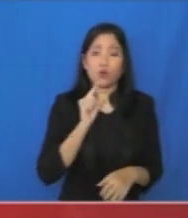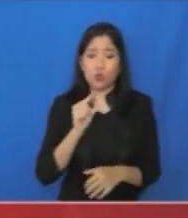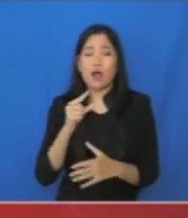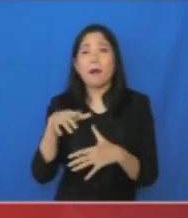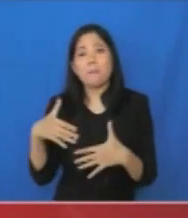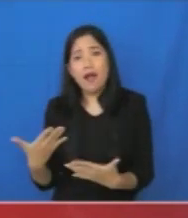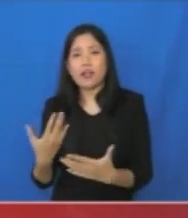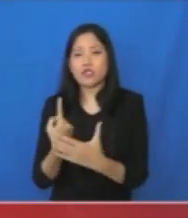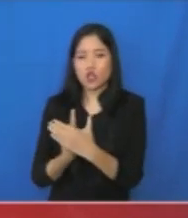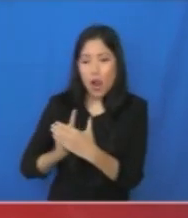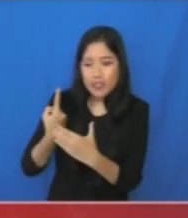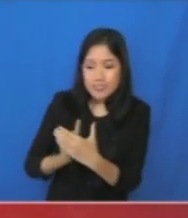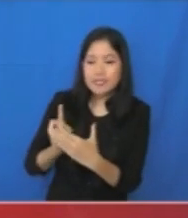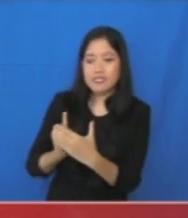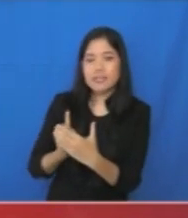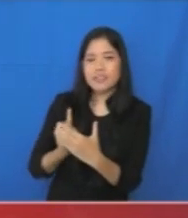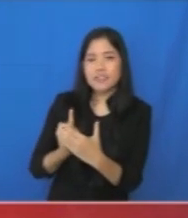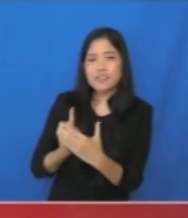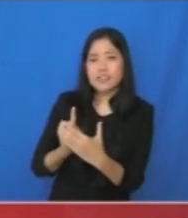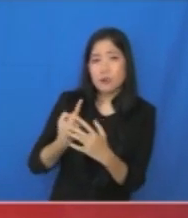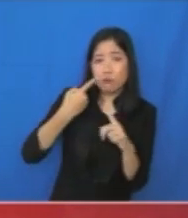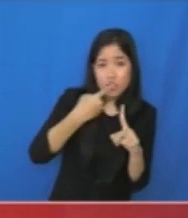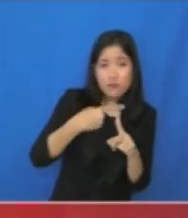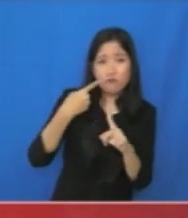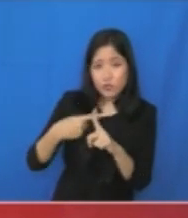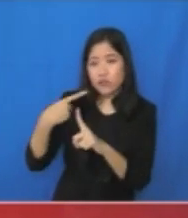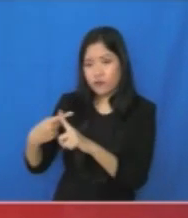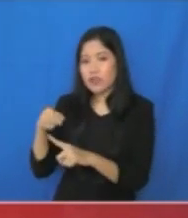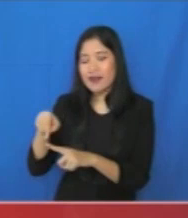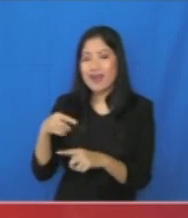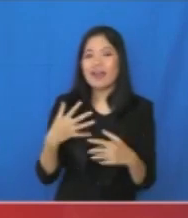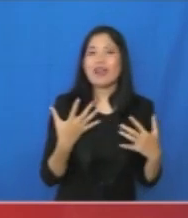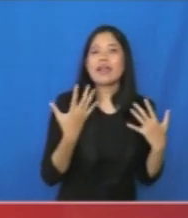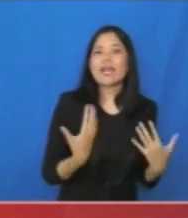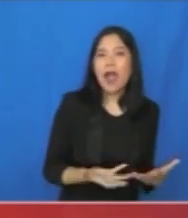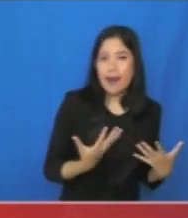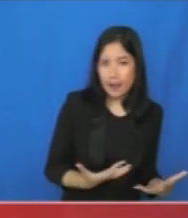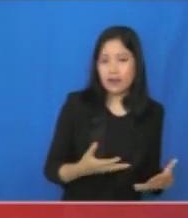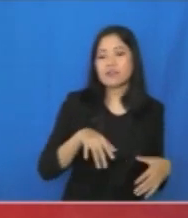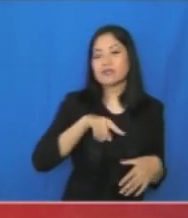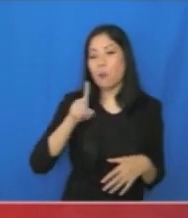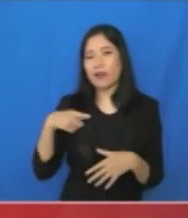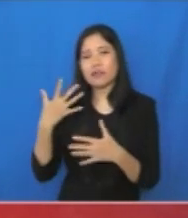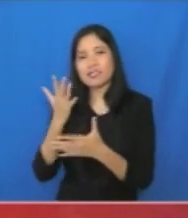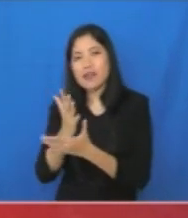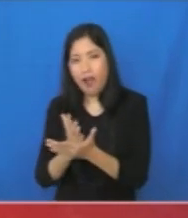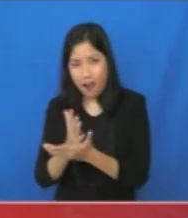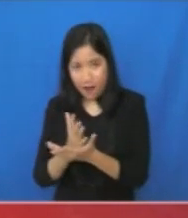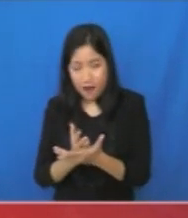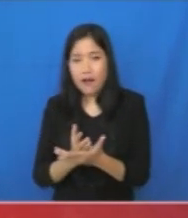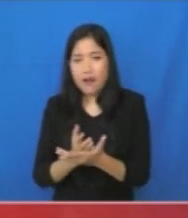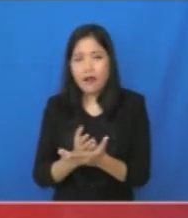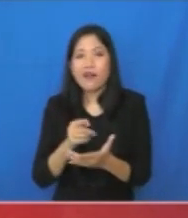isolasi kasus positif dengan klinis ringan sampai dengan sedang yang yang mungkin